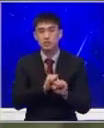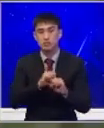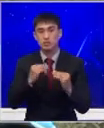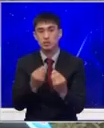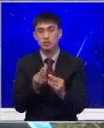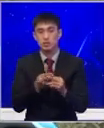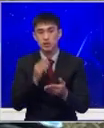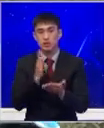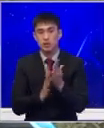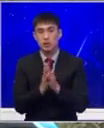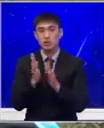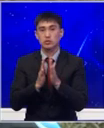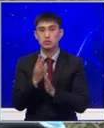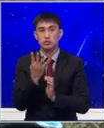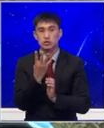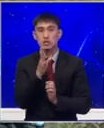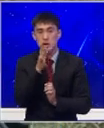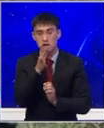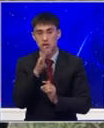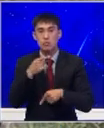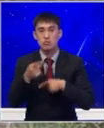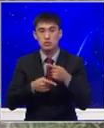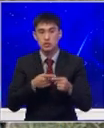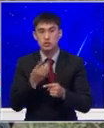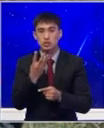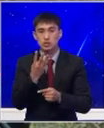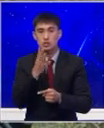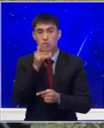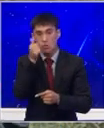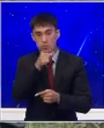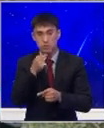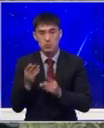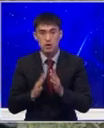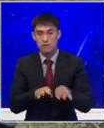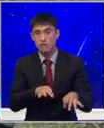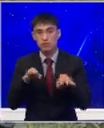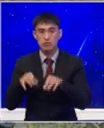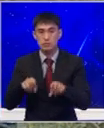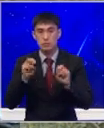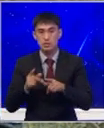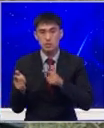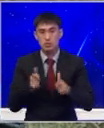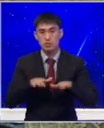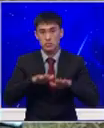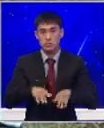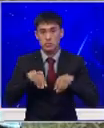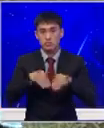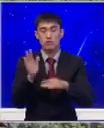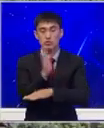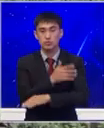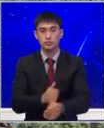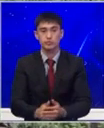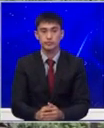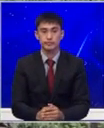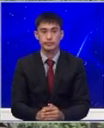под которыми растут порядка нет и спустя только четыре года мы их вывозим специально подготовленные места в лесу